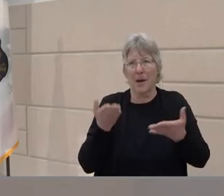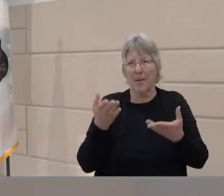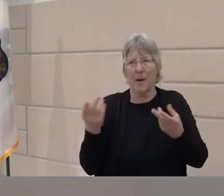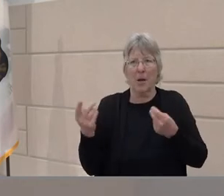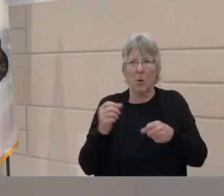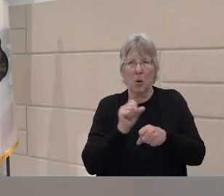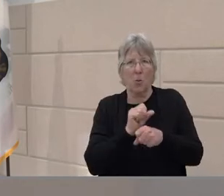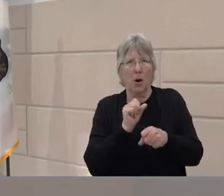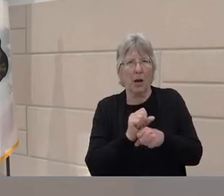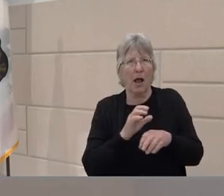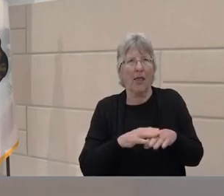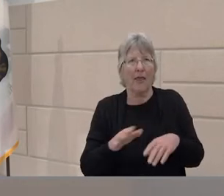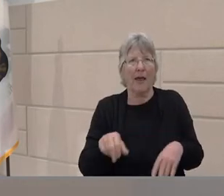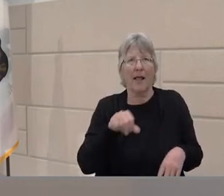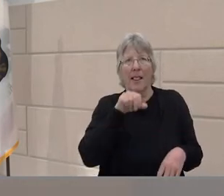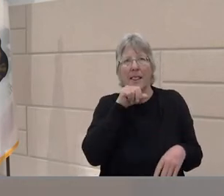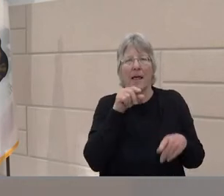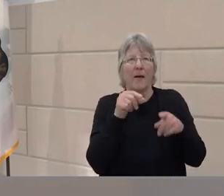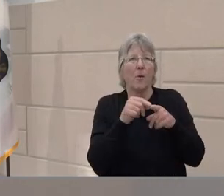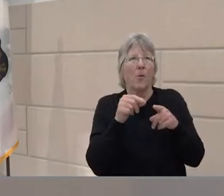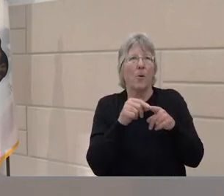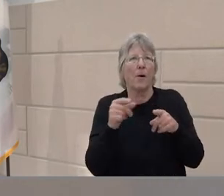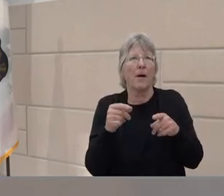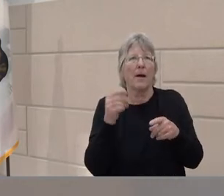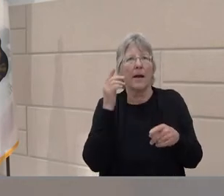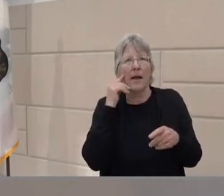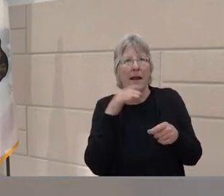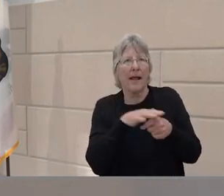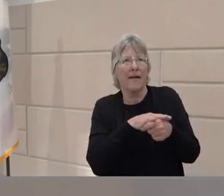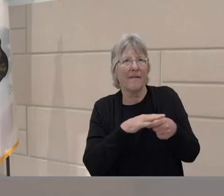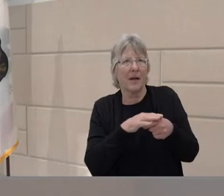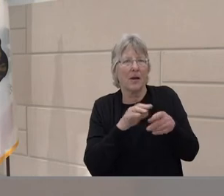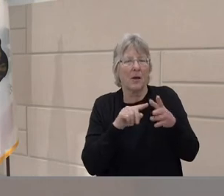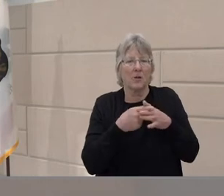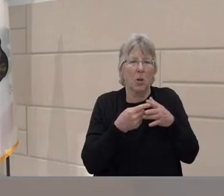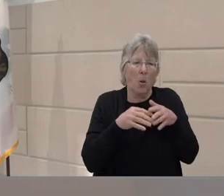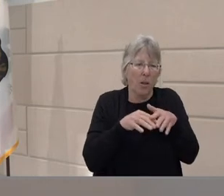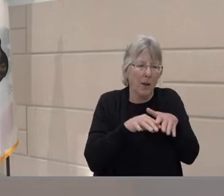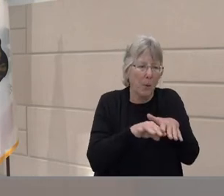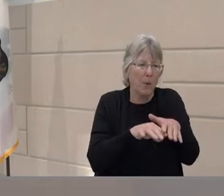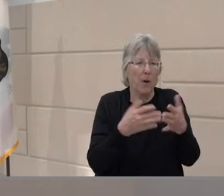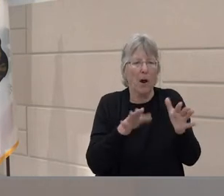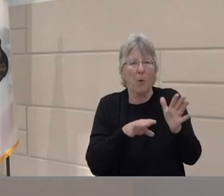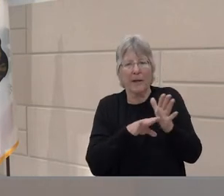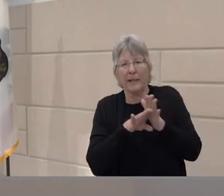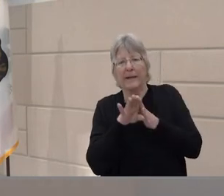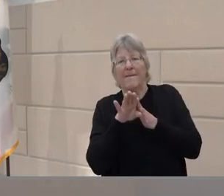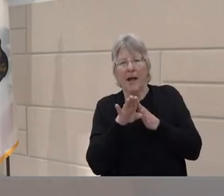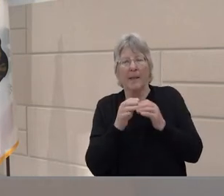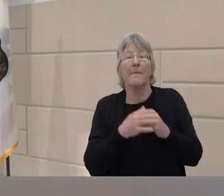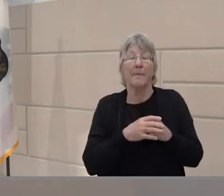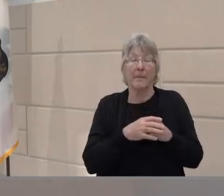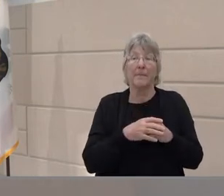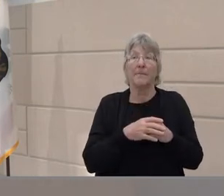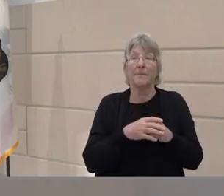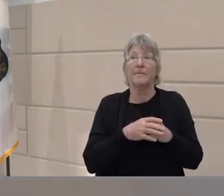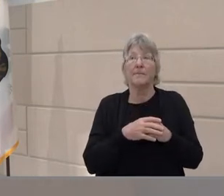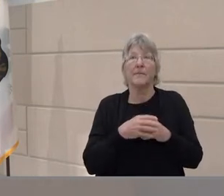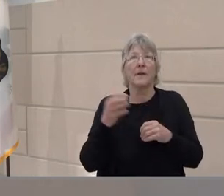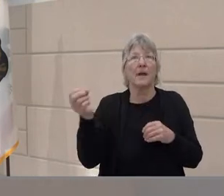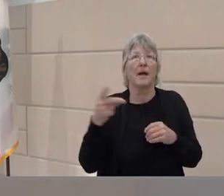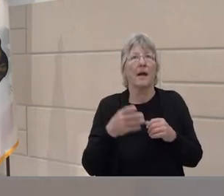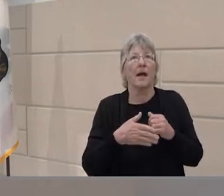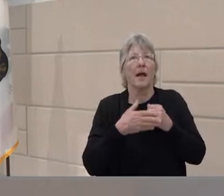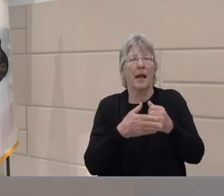ធ្វើចាត់ចែងទៅបានជាលទ្ធផលក្នុងរយៈពេលថ្មីថ្មីហើយវាមានភាពកើនឡើងភាពបណ្ដោះបណ្ដា